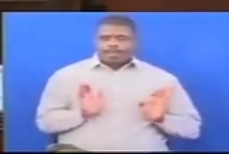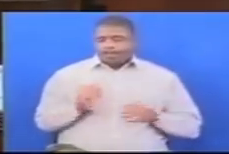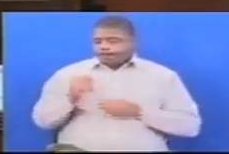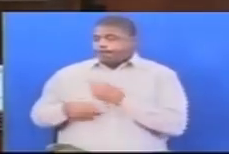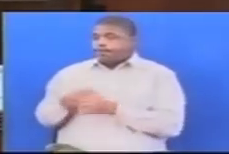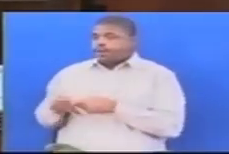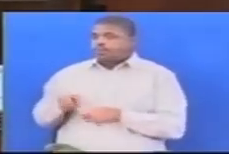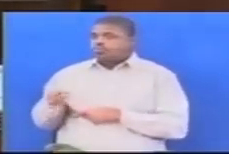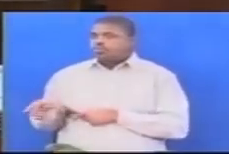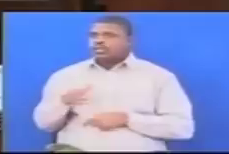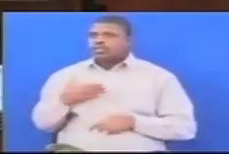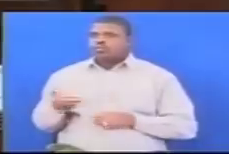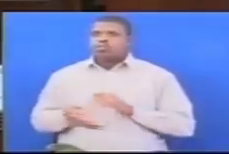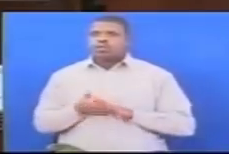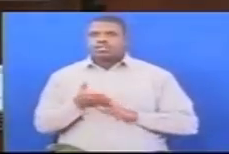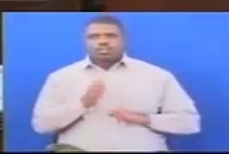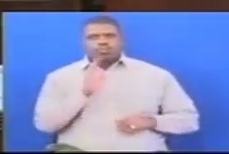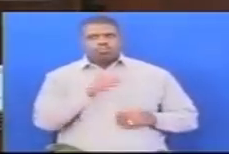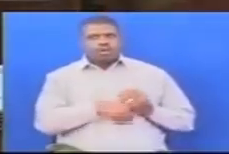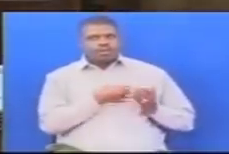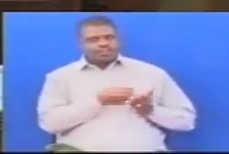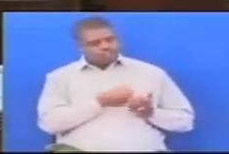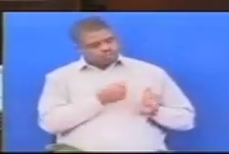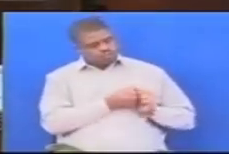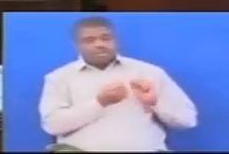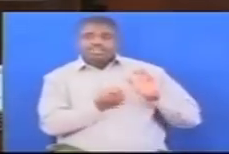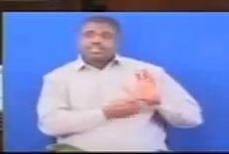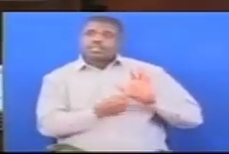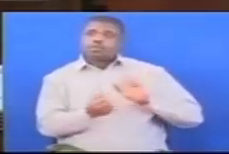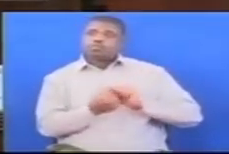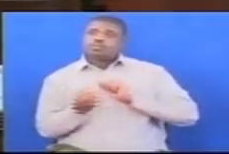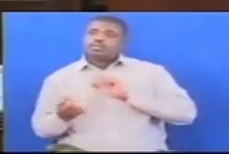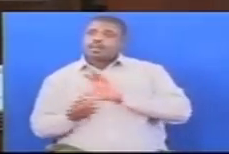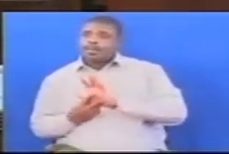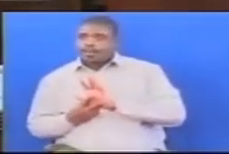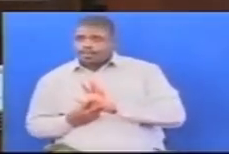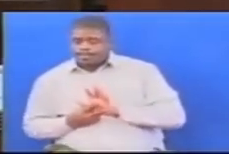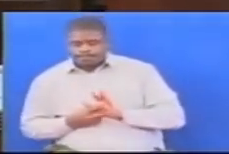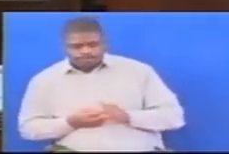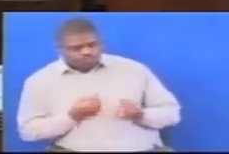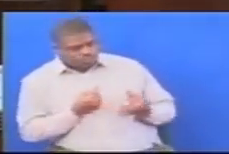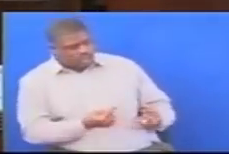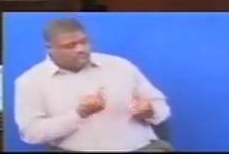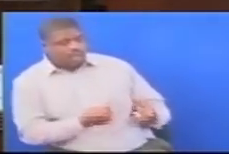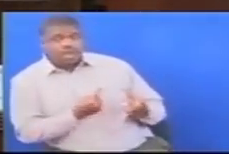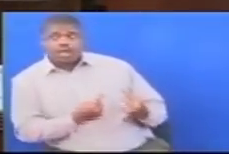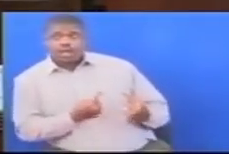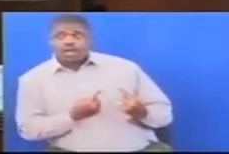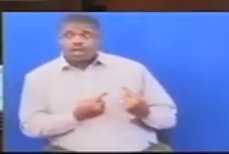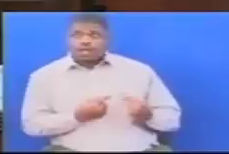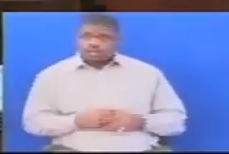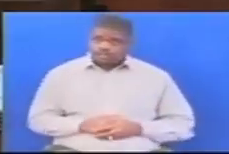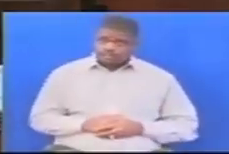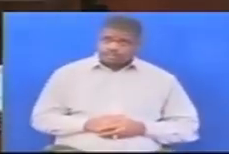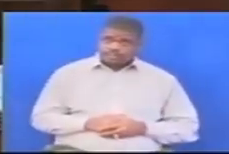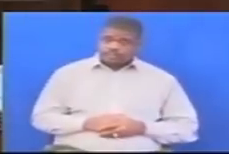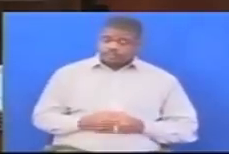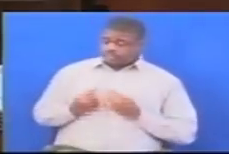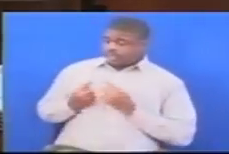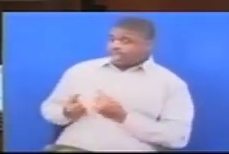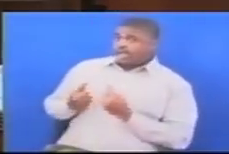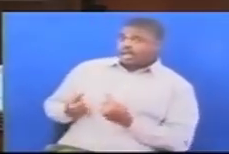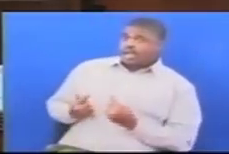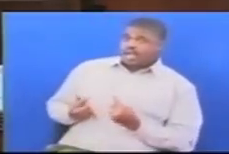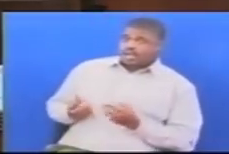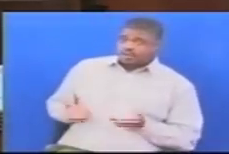huu itakiwa uanze mwaka wa fedha 2016-17. Cha kushangaza, Mheshimiwa Mwenyekiti, kama